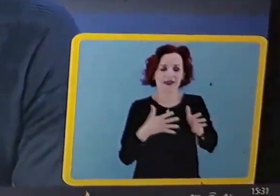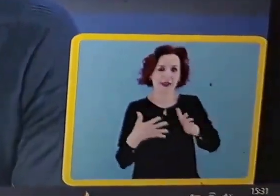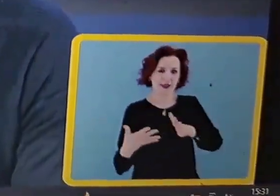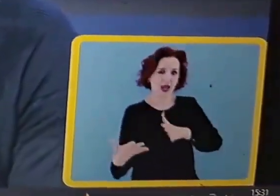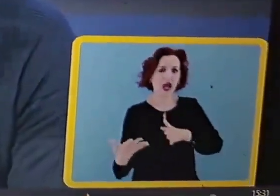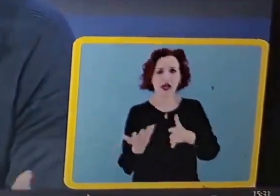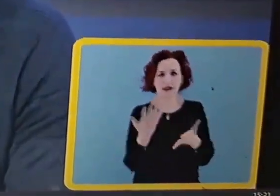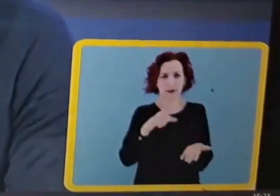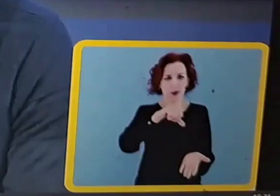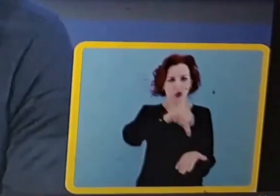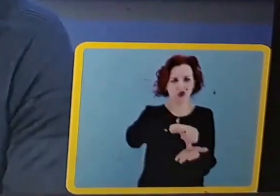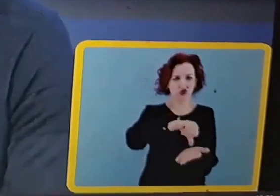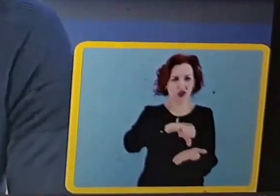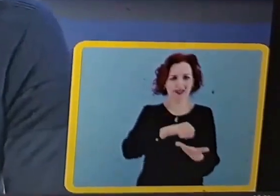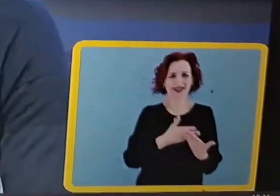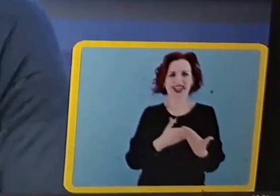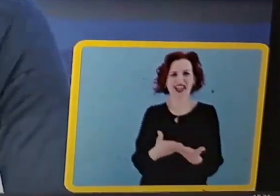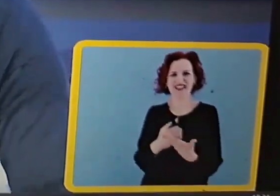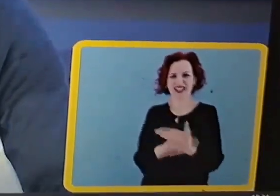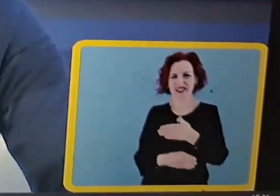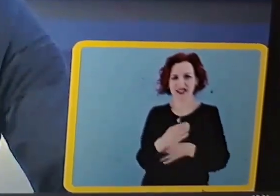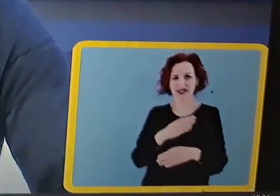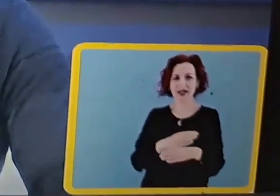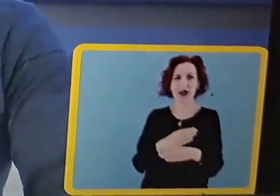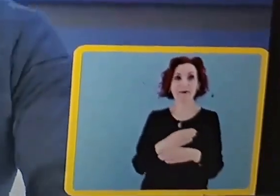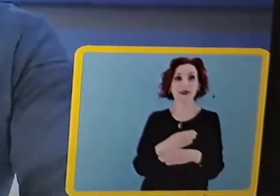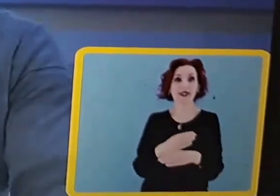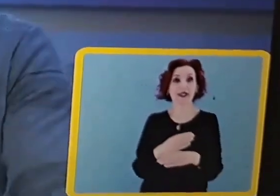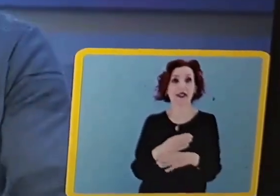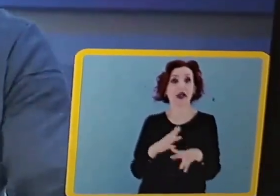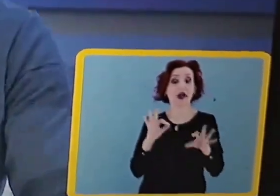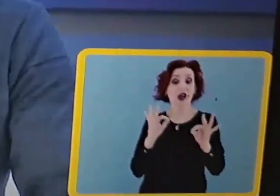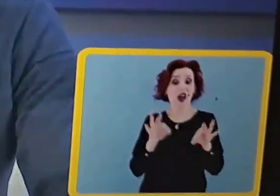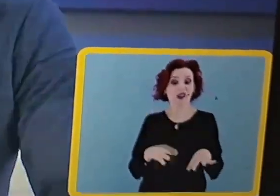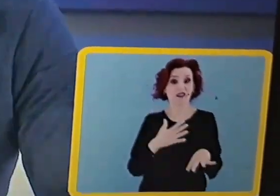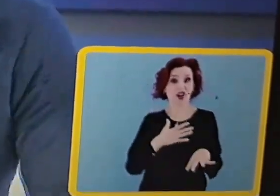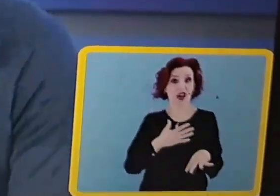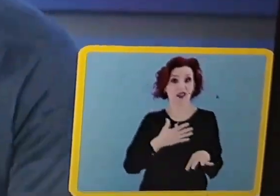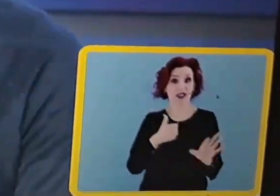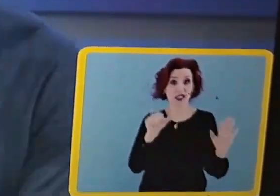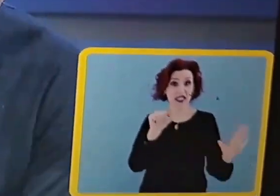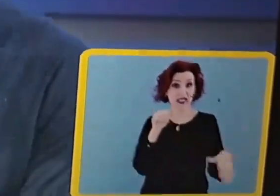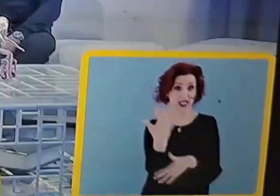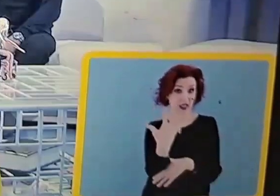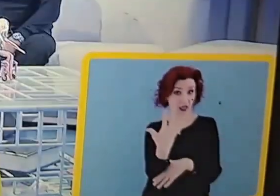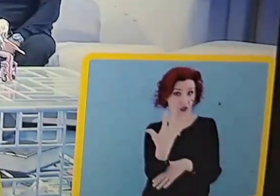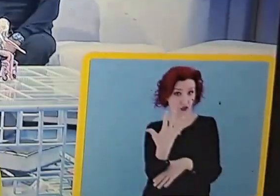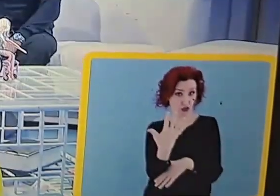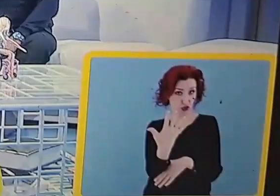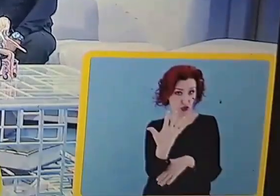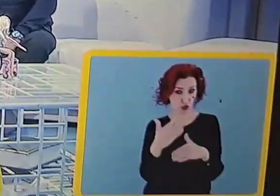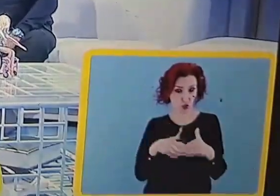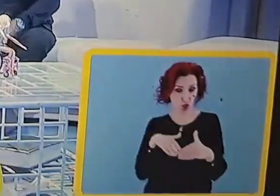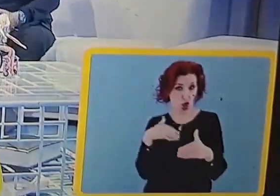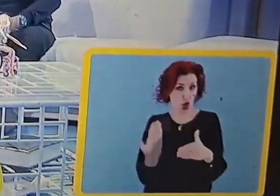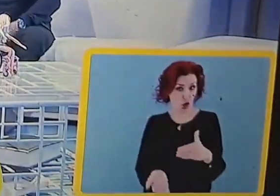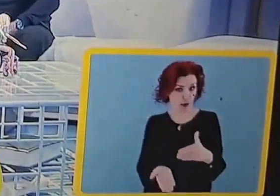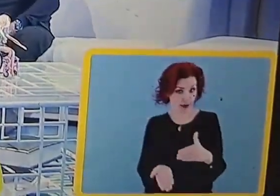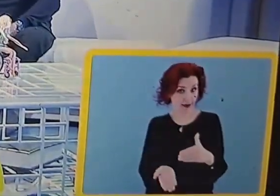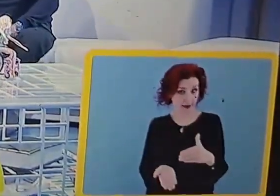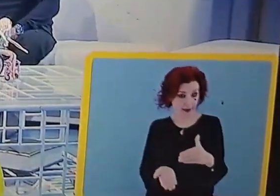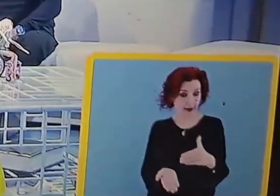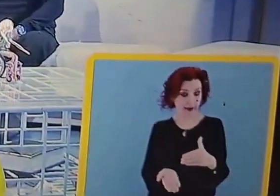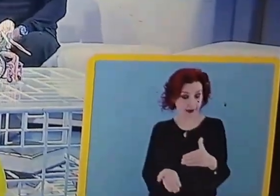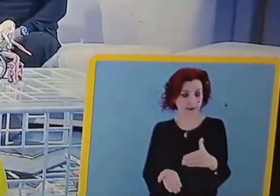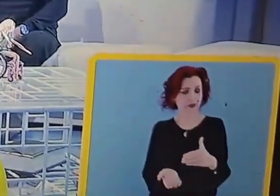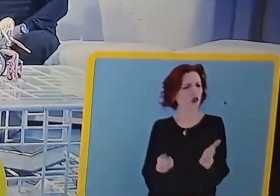dai centri di assistenza per i disabili scocca l'ora dei 65, cioè oltre i